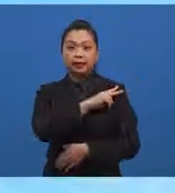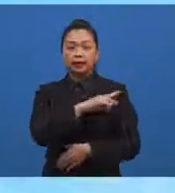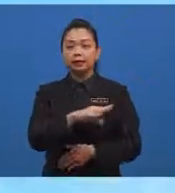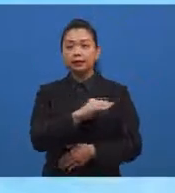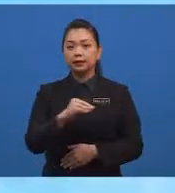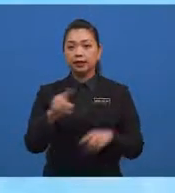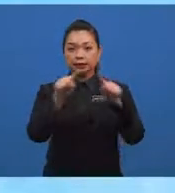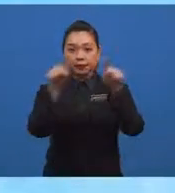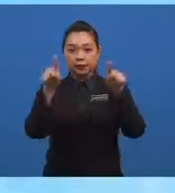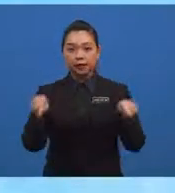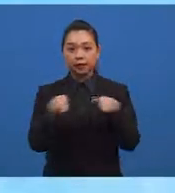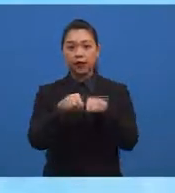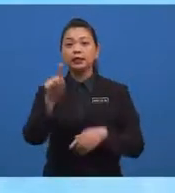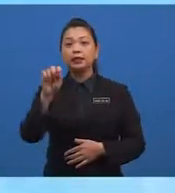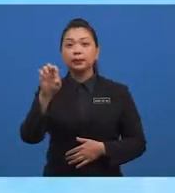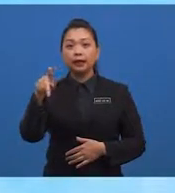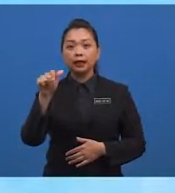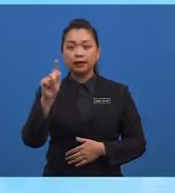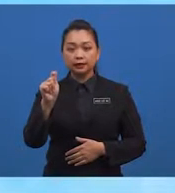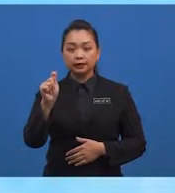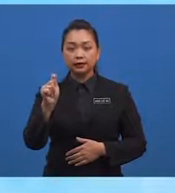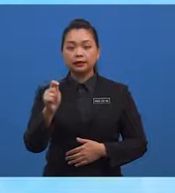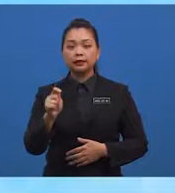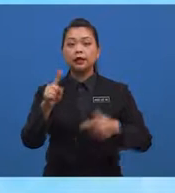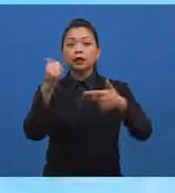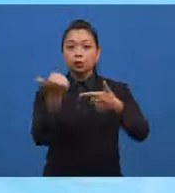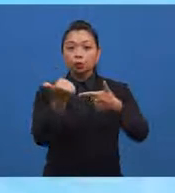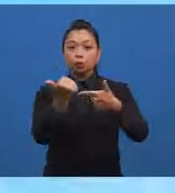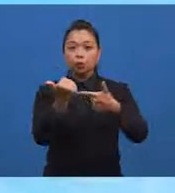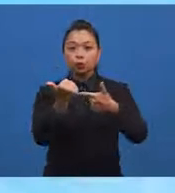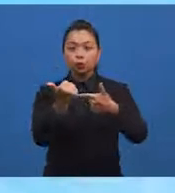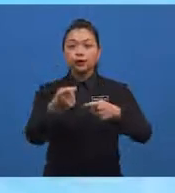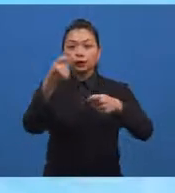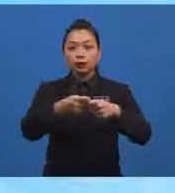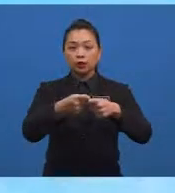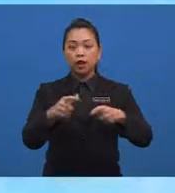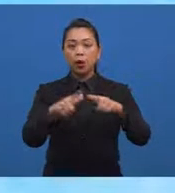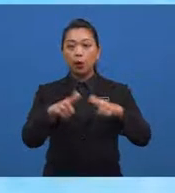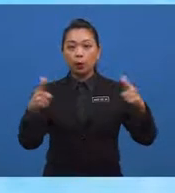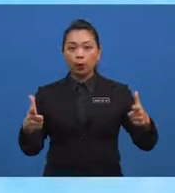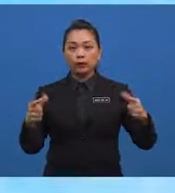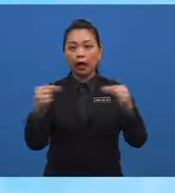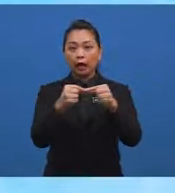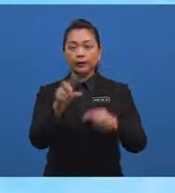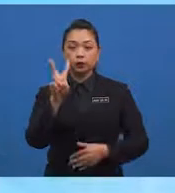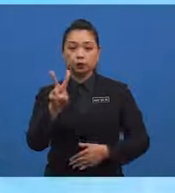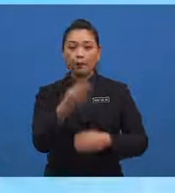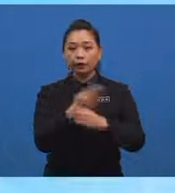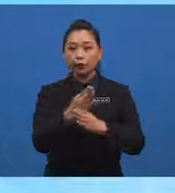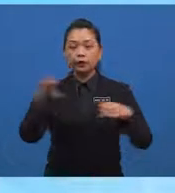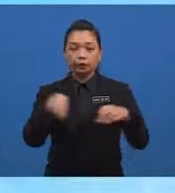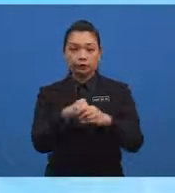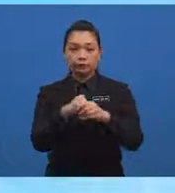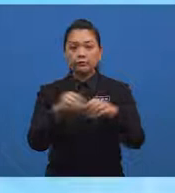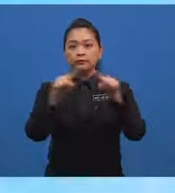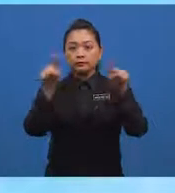segi empat tepat. Kedua, menentukan luas gabungan dua bentuk melibatkan